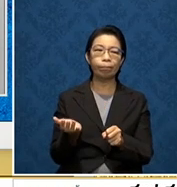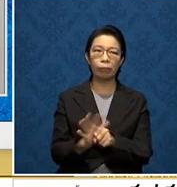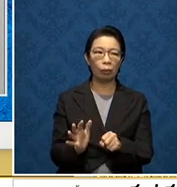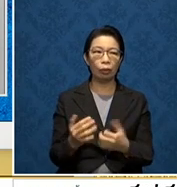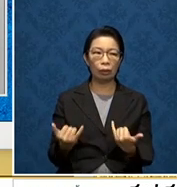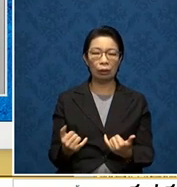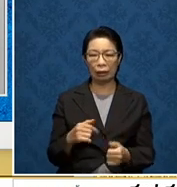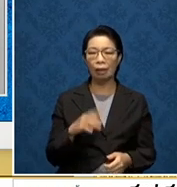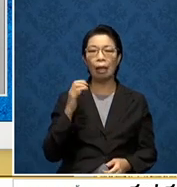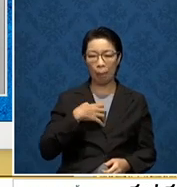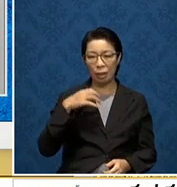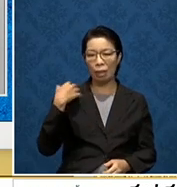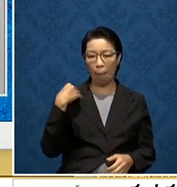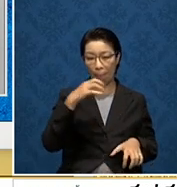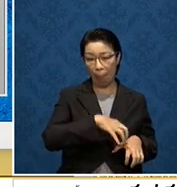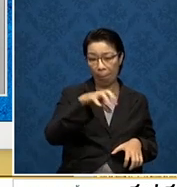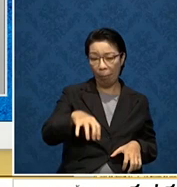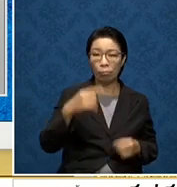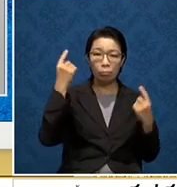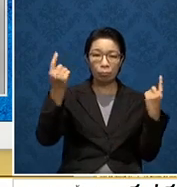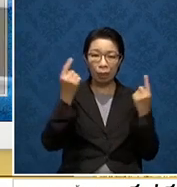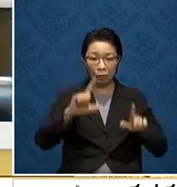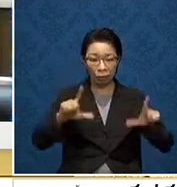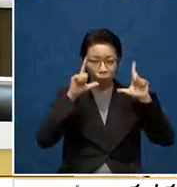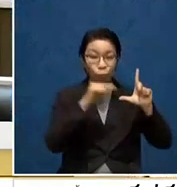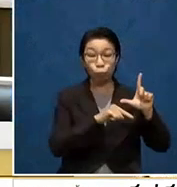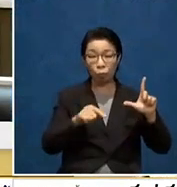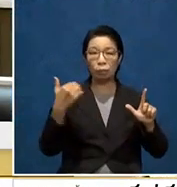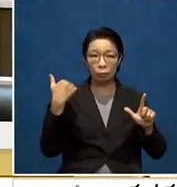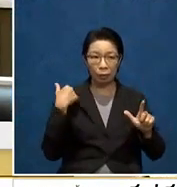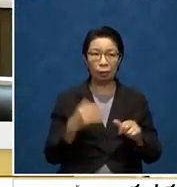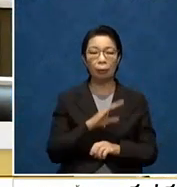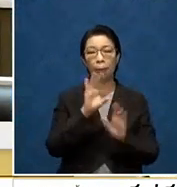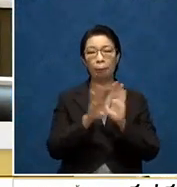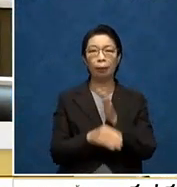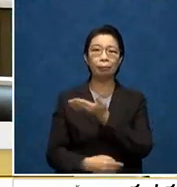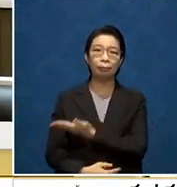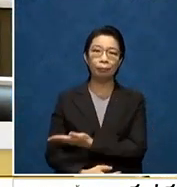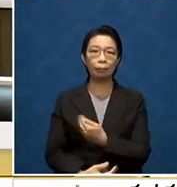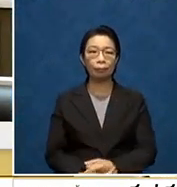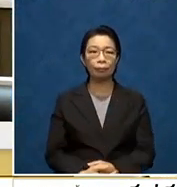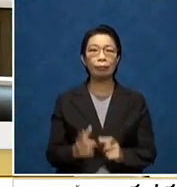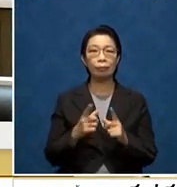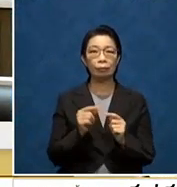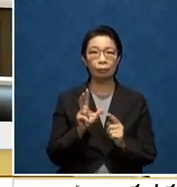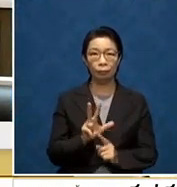การท่องเที่ยวของอำเภอทุ่งยางแดงนั่นคือภาพที่ผมได้โชว์ให้เห็นเรื่องที่3